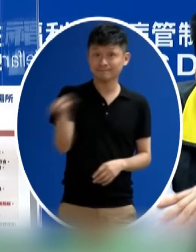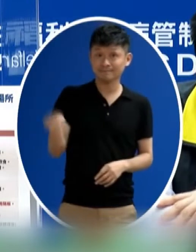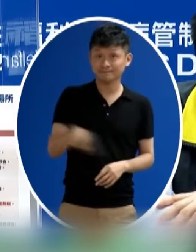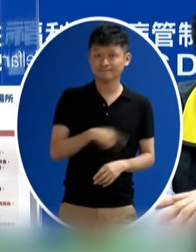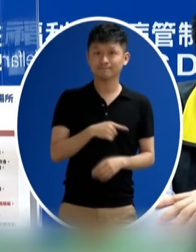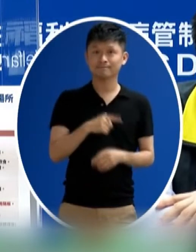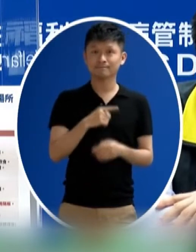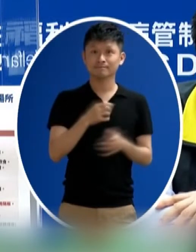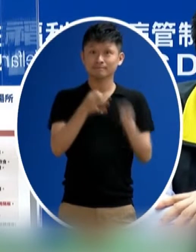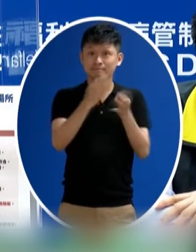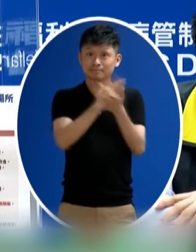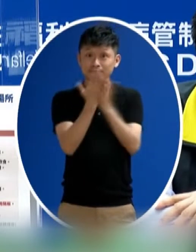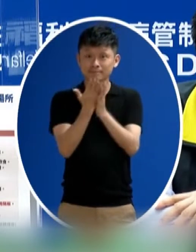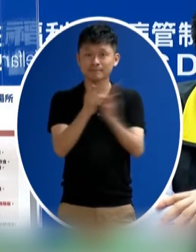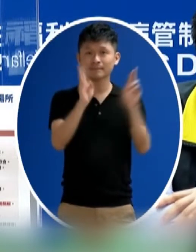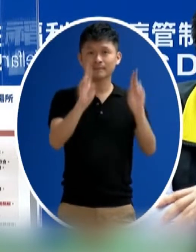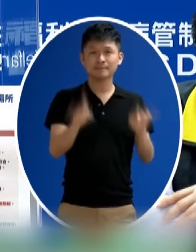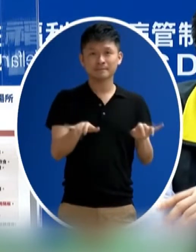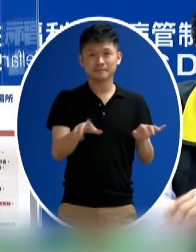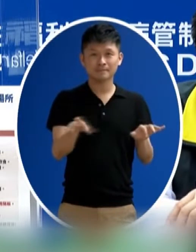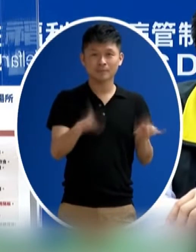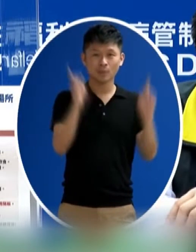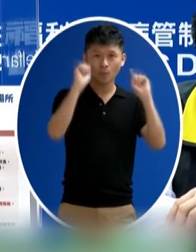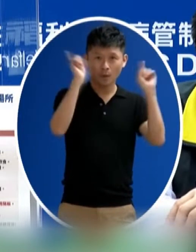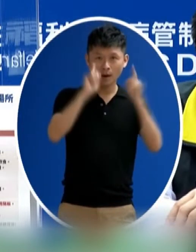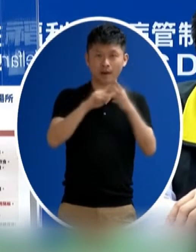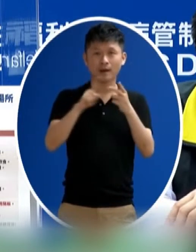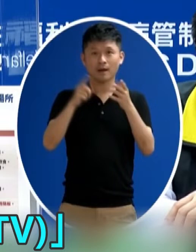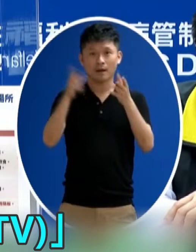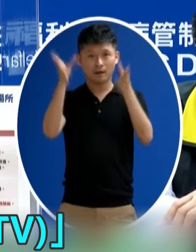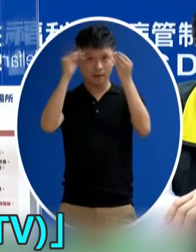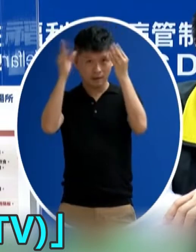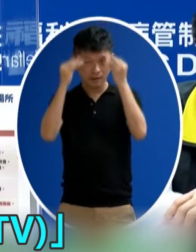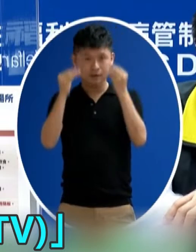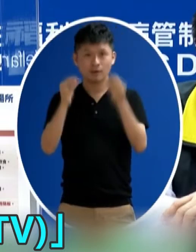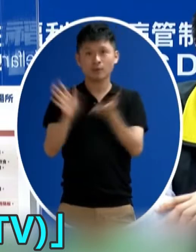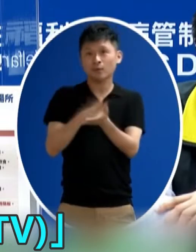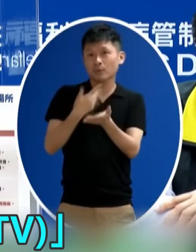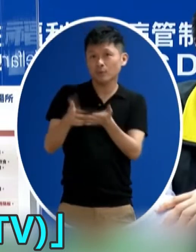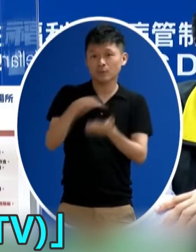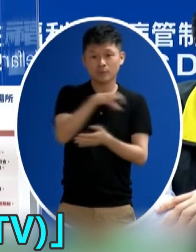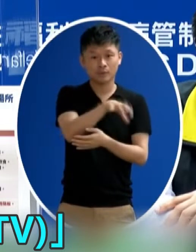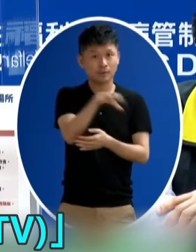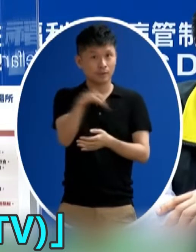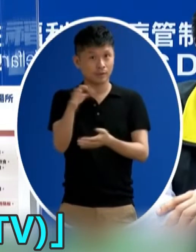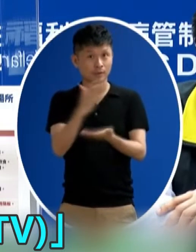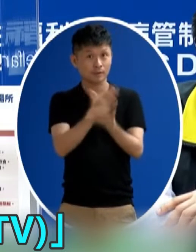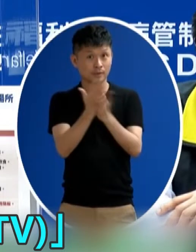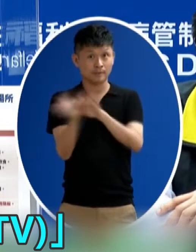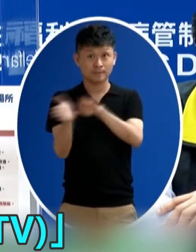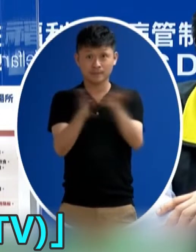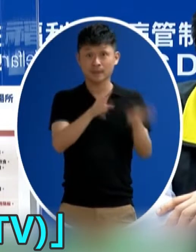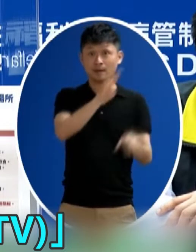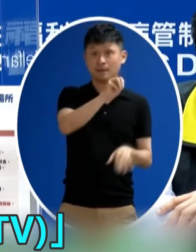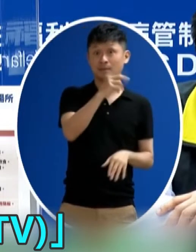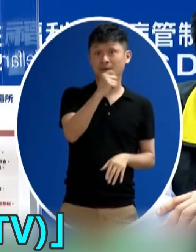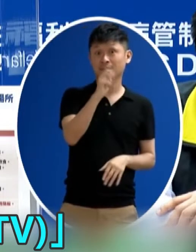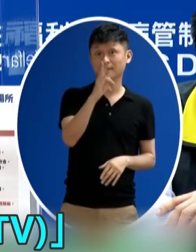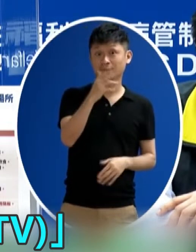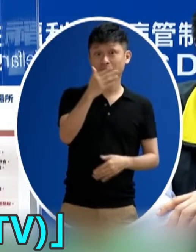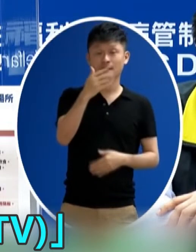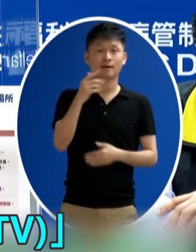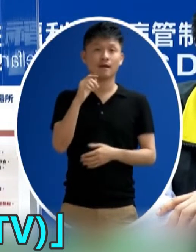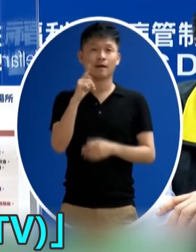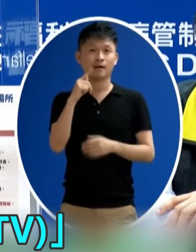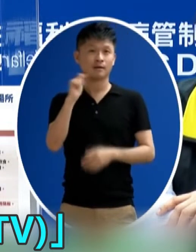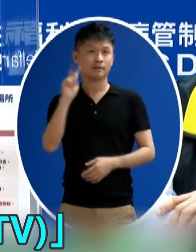的类别是电子游戏场所、资讯休闲场所，然后在 MTV、